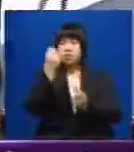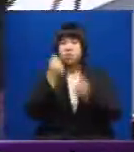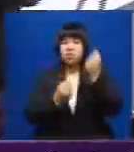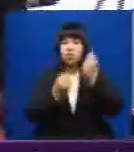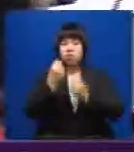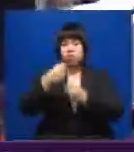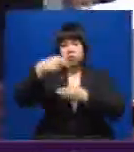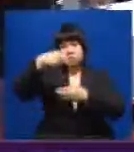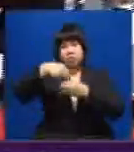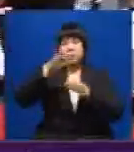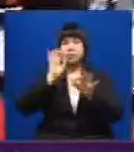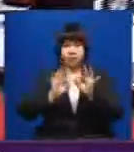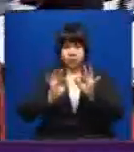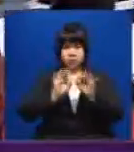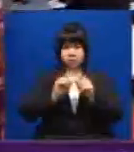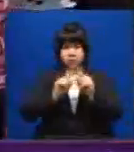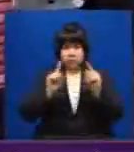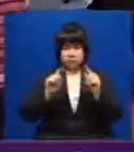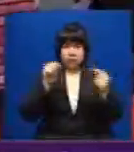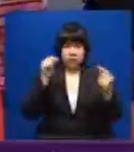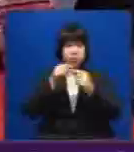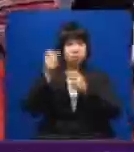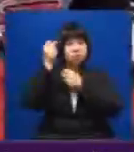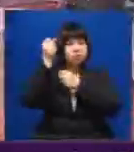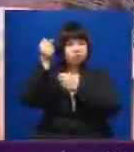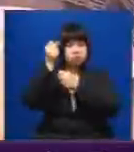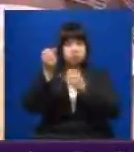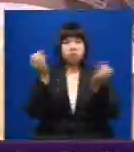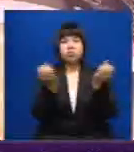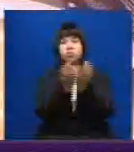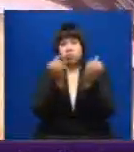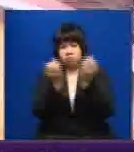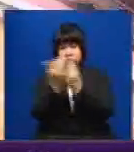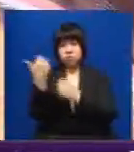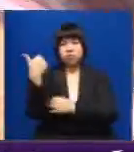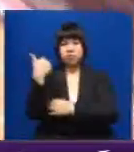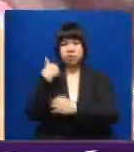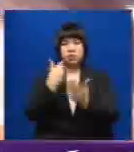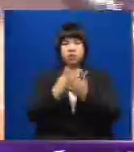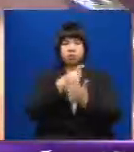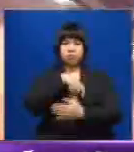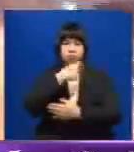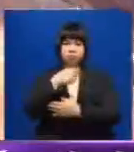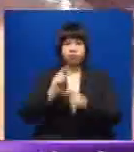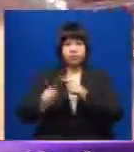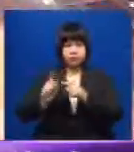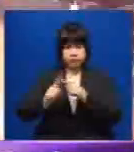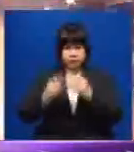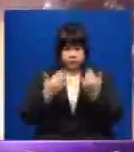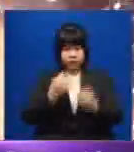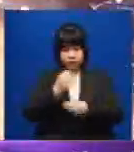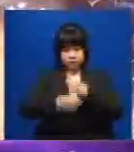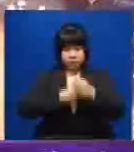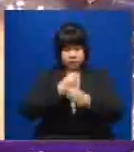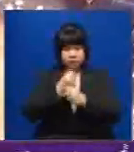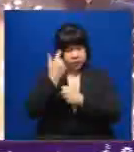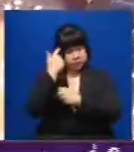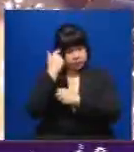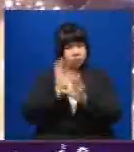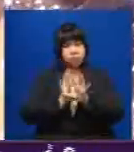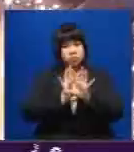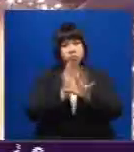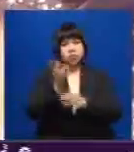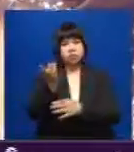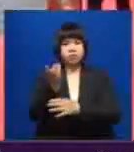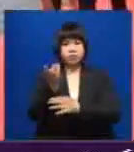พลังงานแต่ยอมรับว่าการชุมนุมทางการเมืองกระทบต่อบรรยากาศการใช้จ่ายซึ่งอาจทำให้ปีนี้มีผู้เข้าชมงานไม่มากเท่าที่